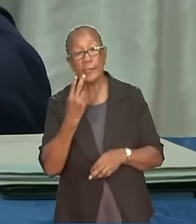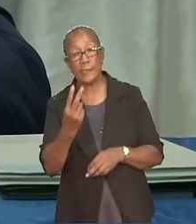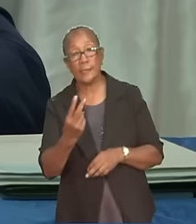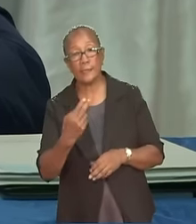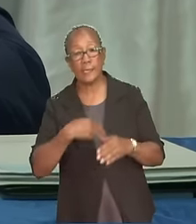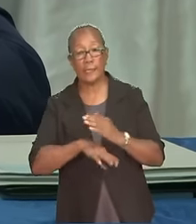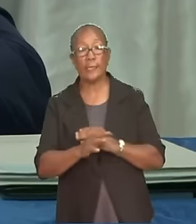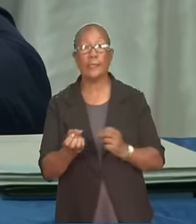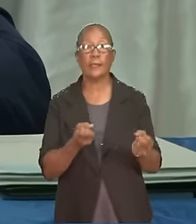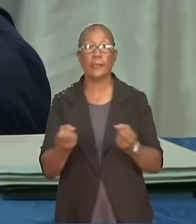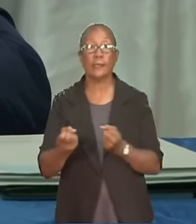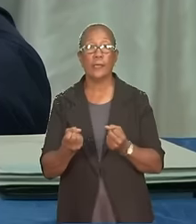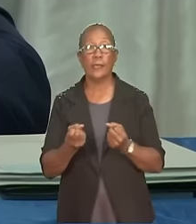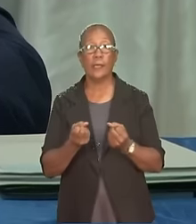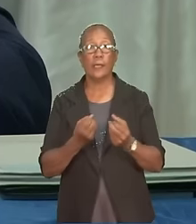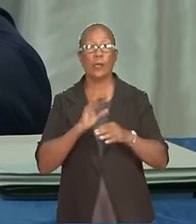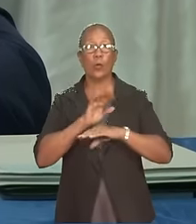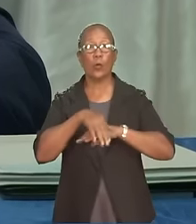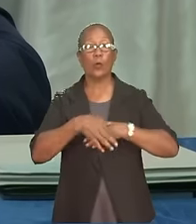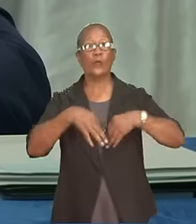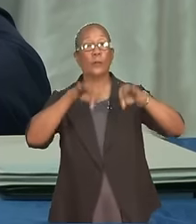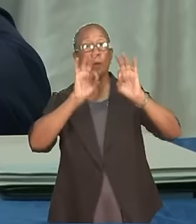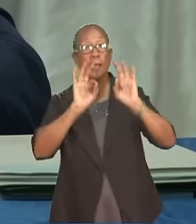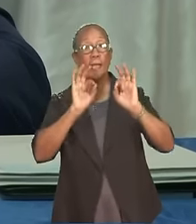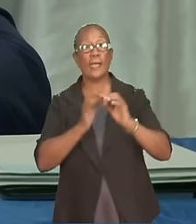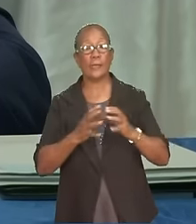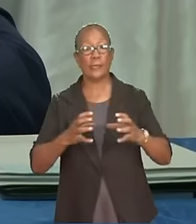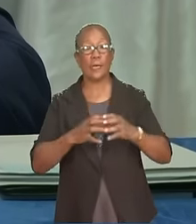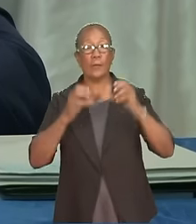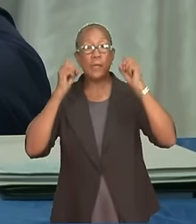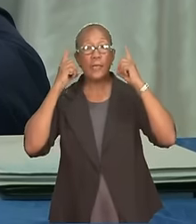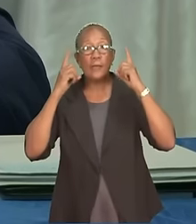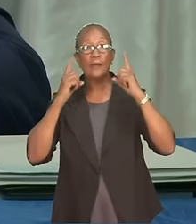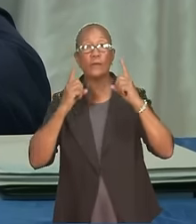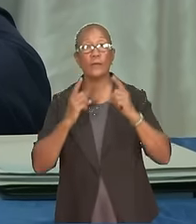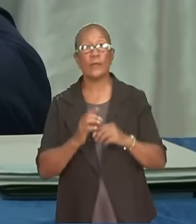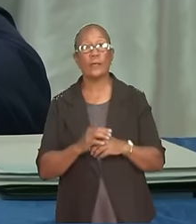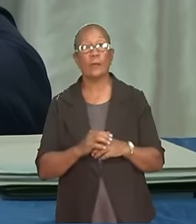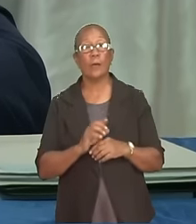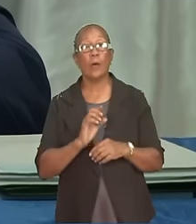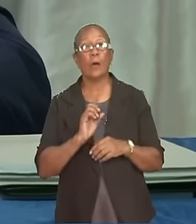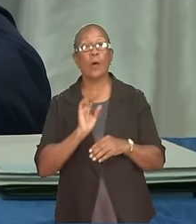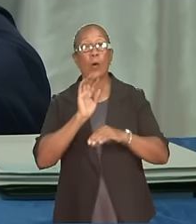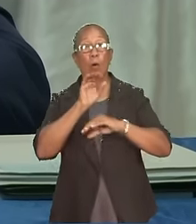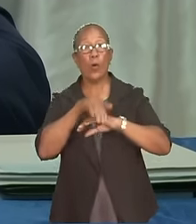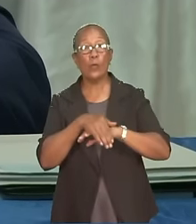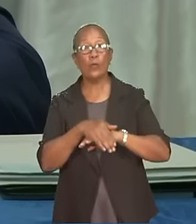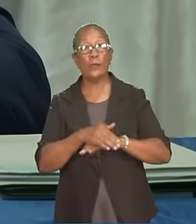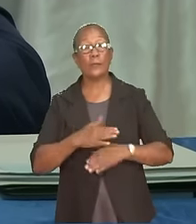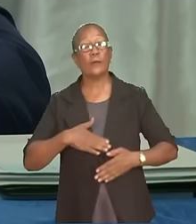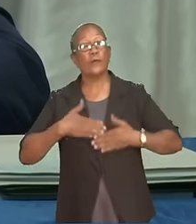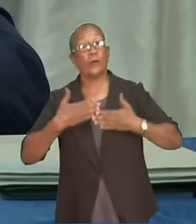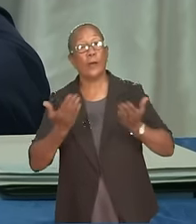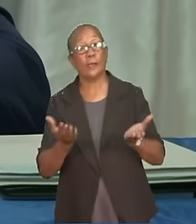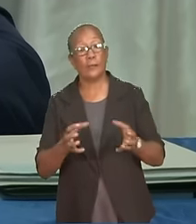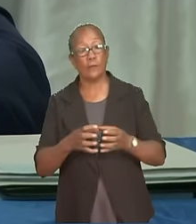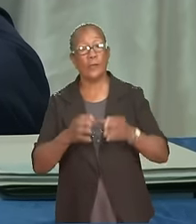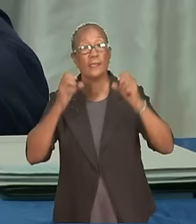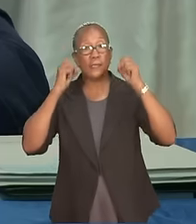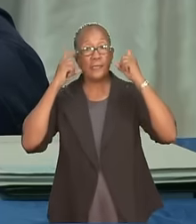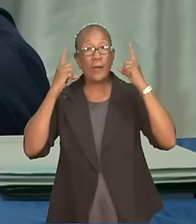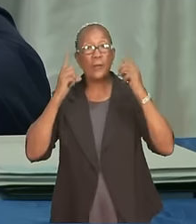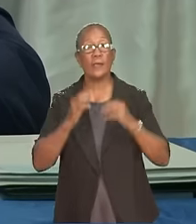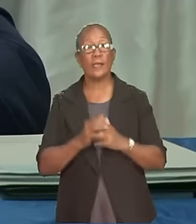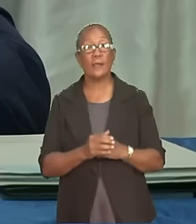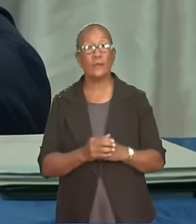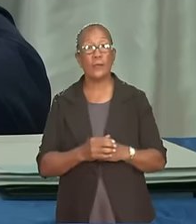regering qua beleid. En waar inzichten zijn vanuit de samenleving. Voor wat betreft ook de verwachting vanuit de samenleving. En we